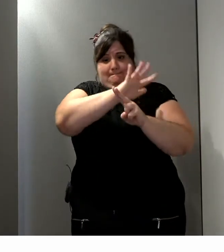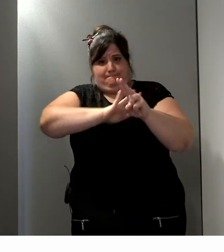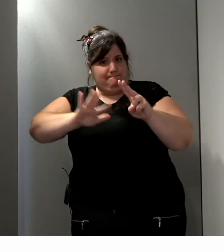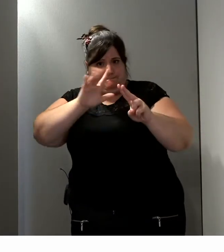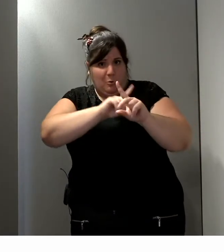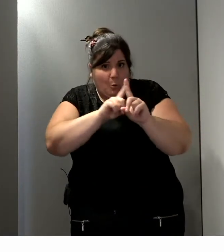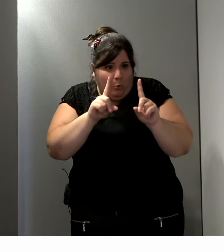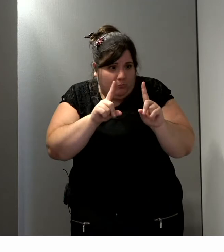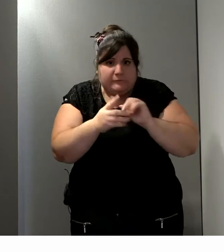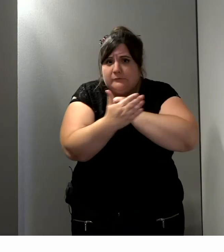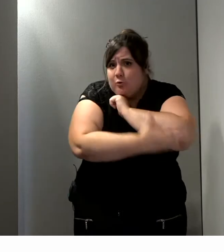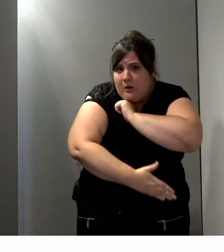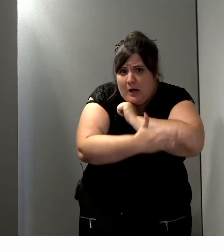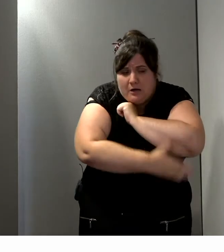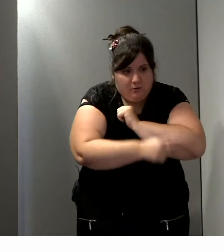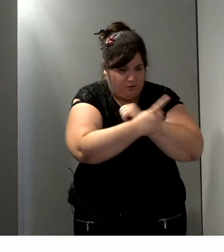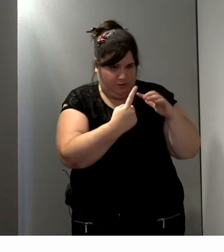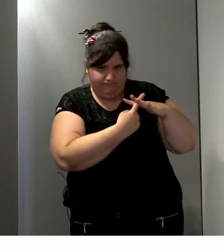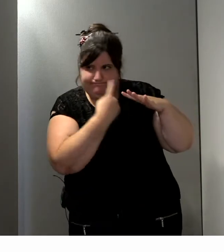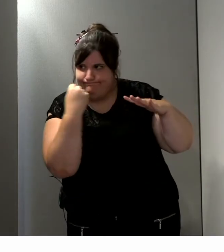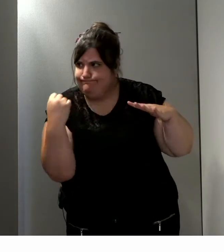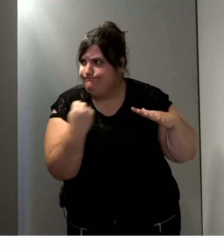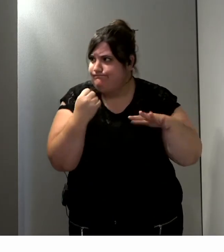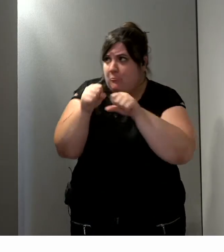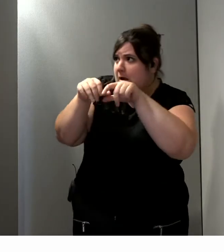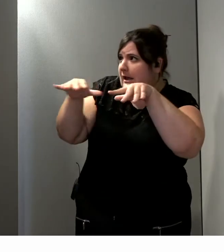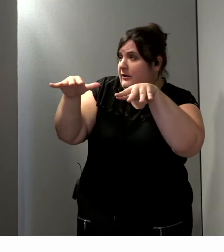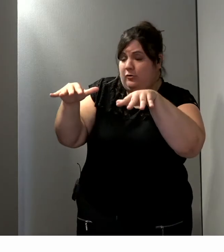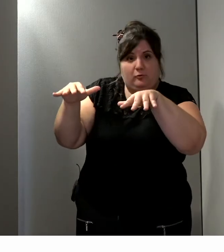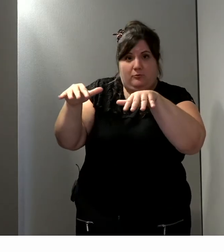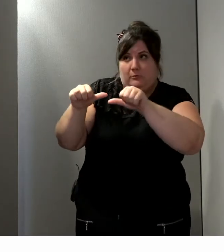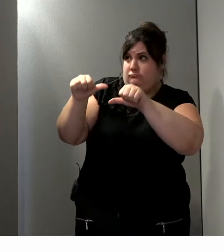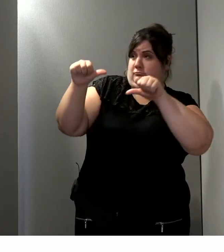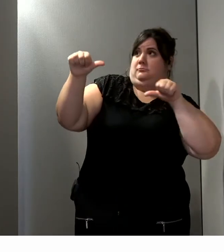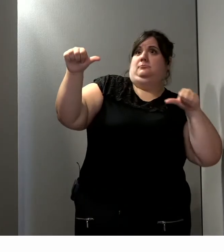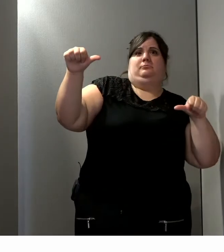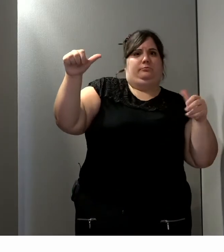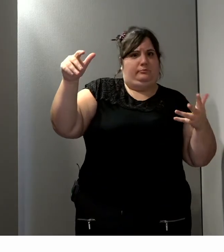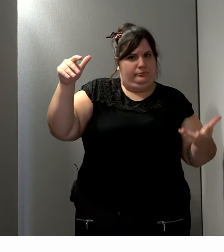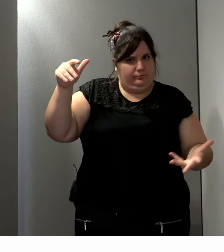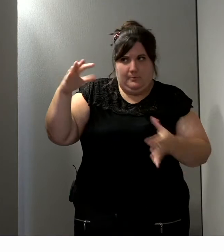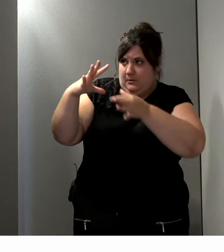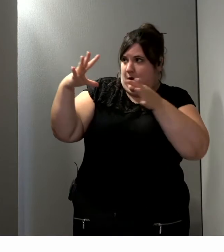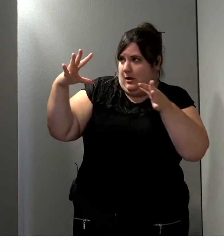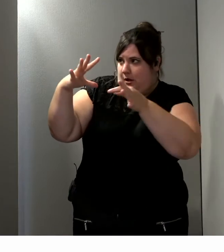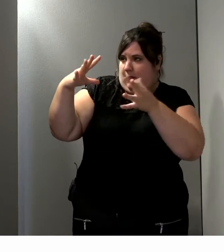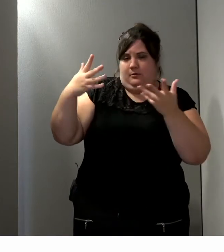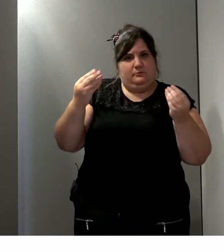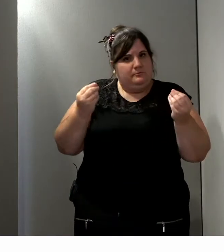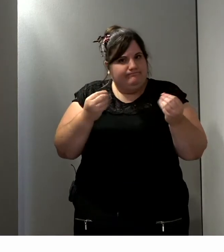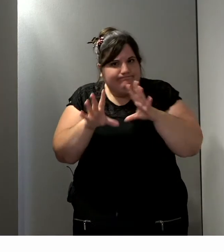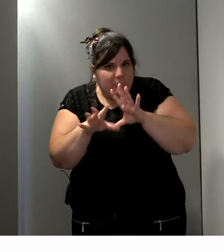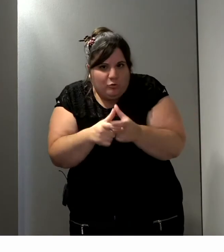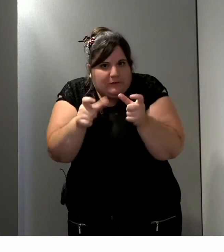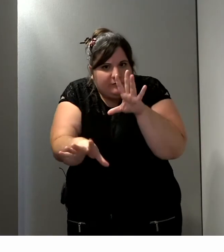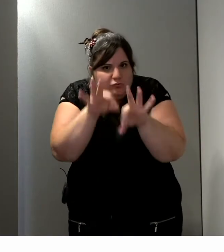peuvent souffrir de cet isolement pour accéder aux ressources, à l'écosystème, à tout instant à mobiliser pour réussir ces